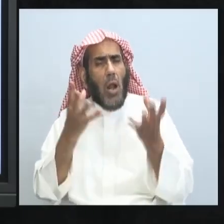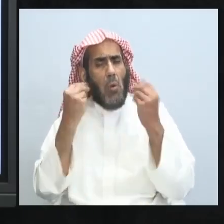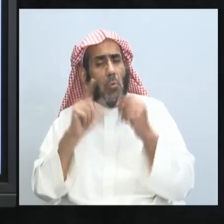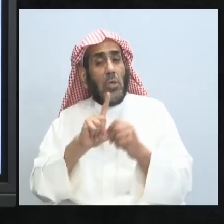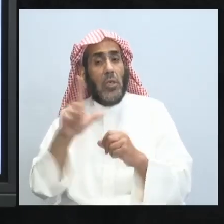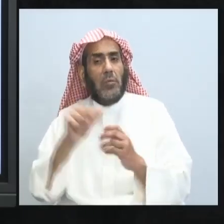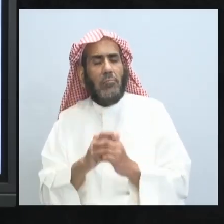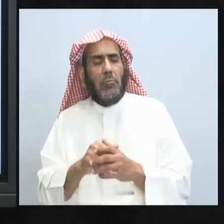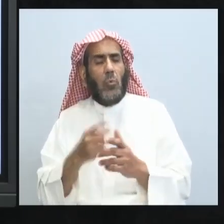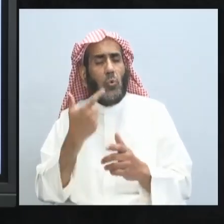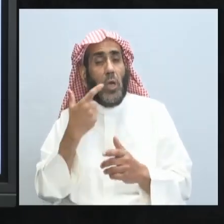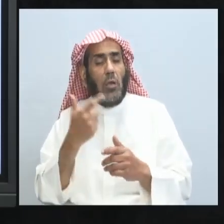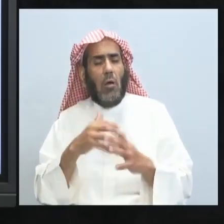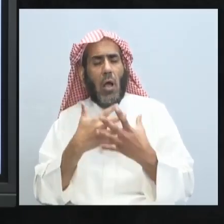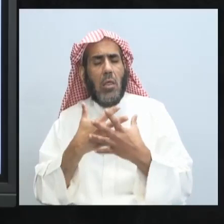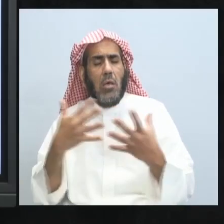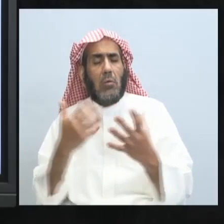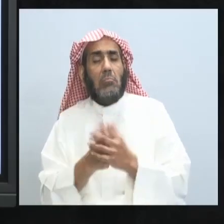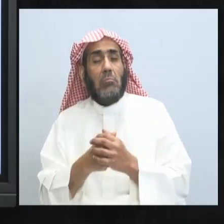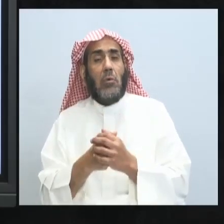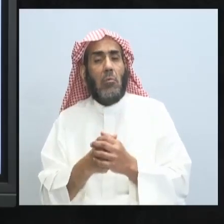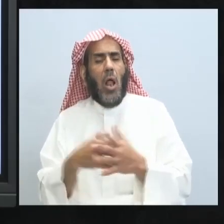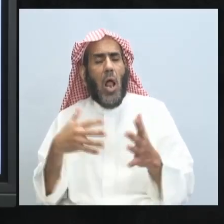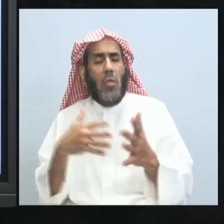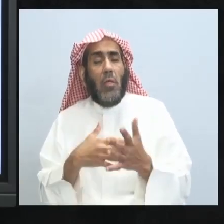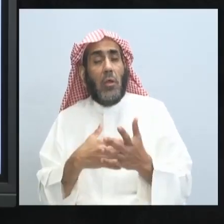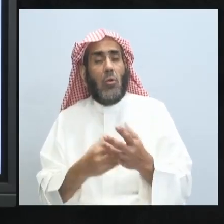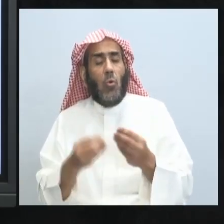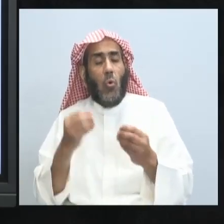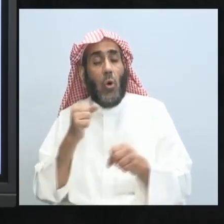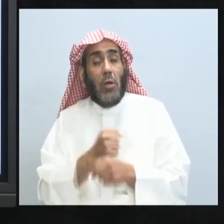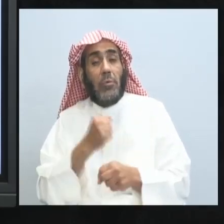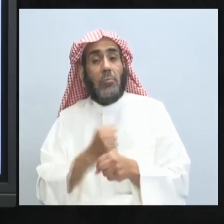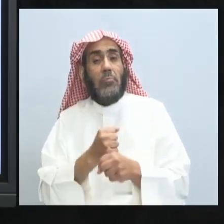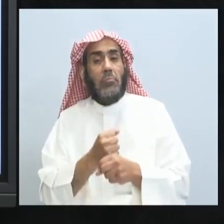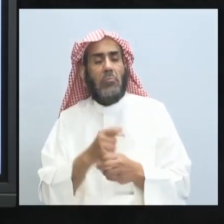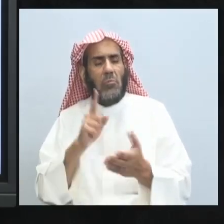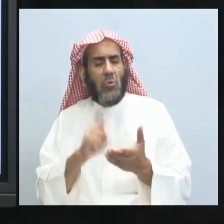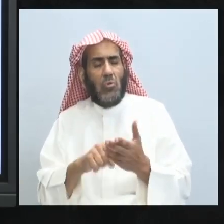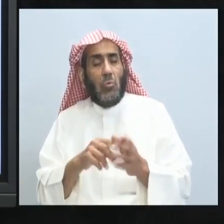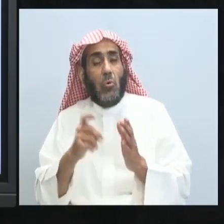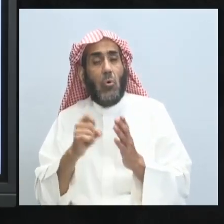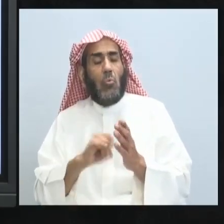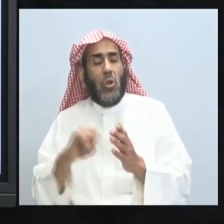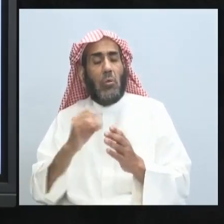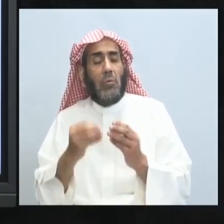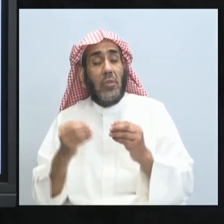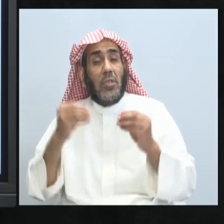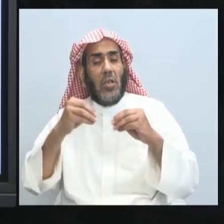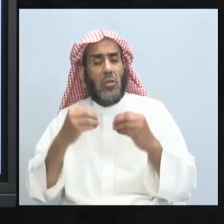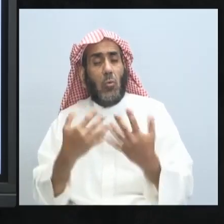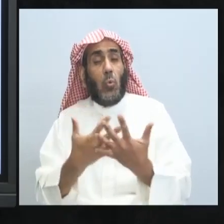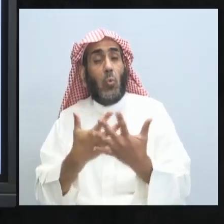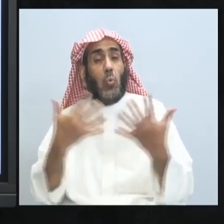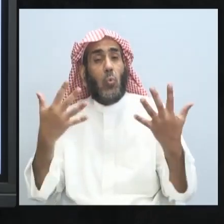الصحيحه نحن شاهدنا كثيرا من الاحداث التي اقيمت قد تكون المنظمه ترغب في زياده